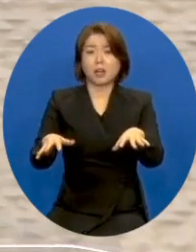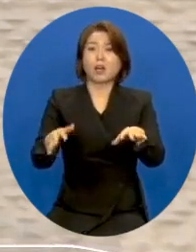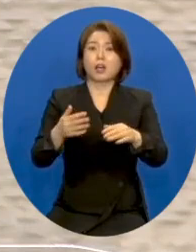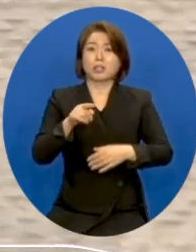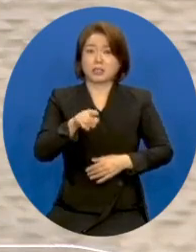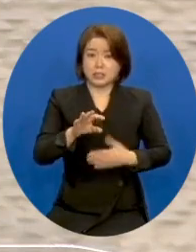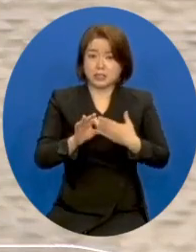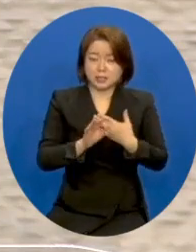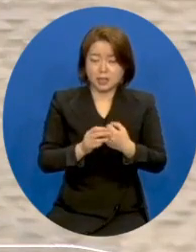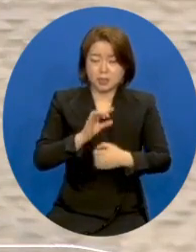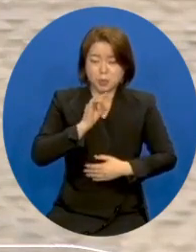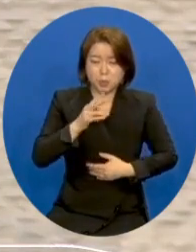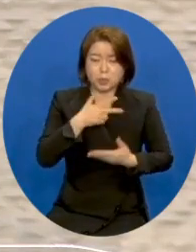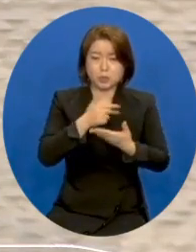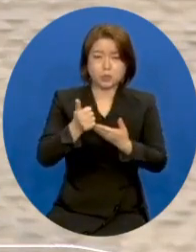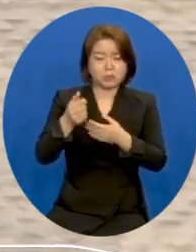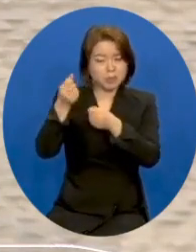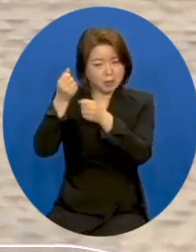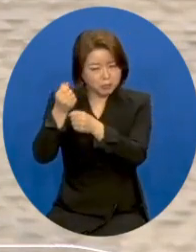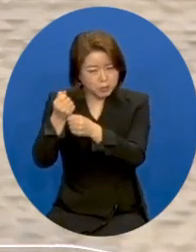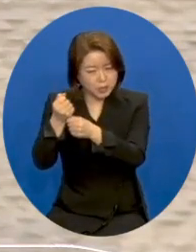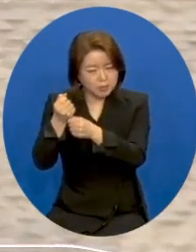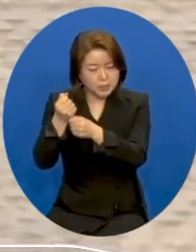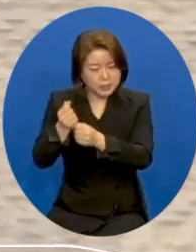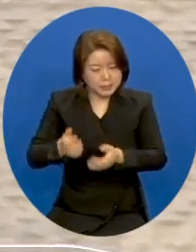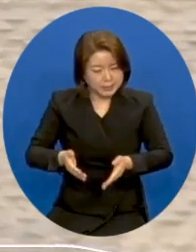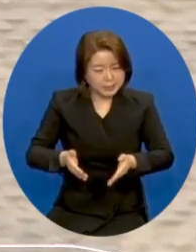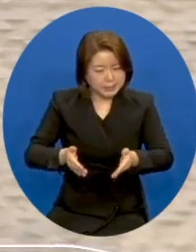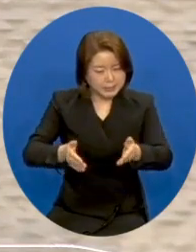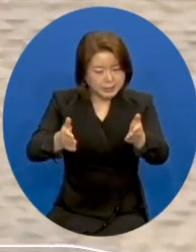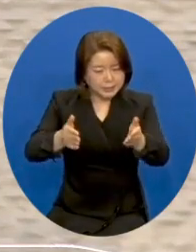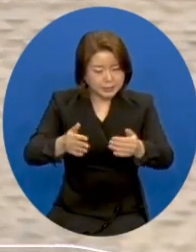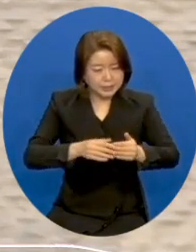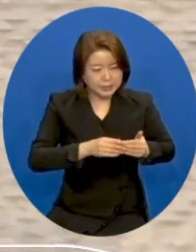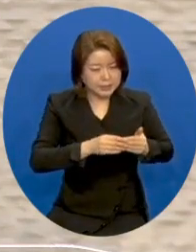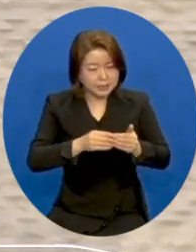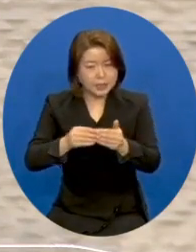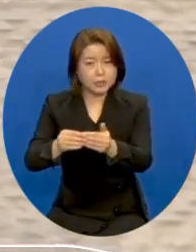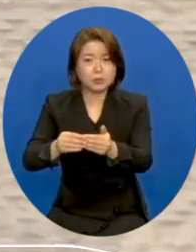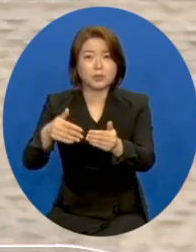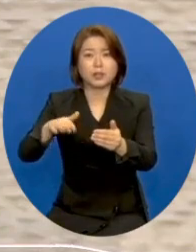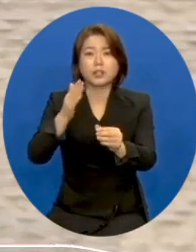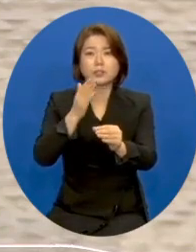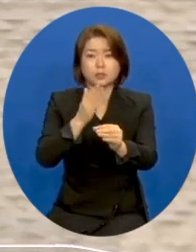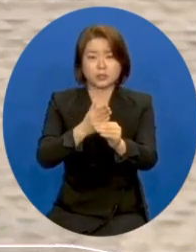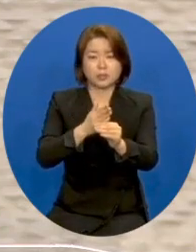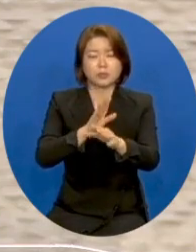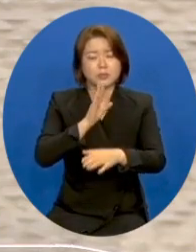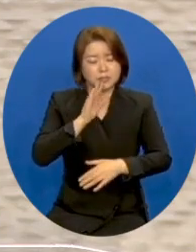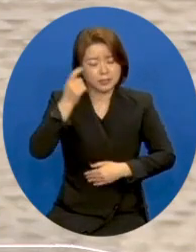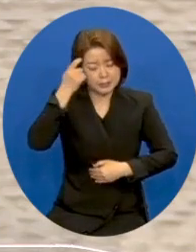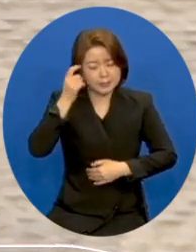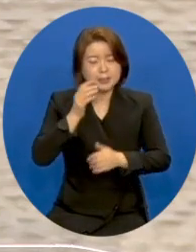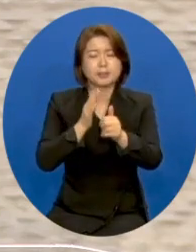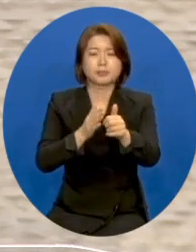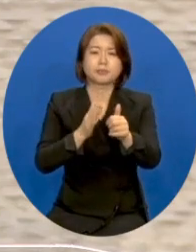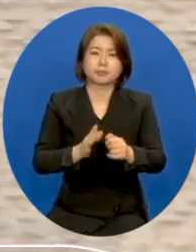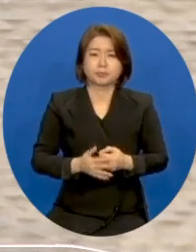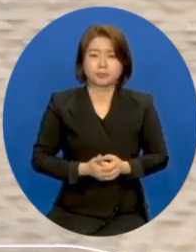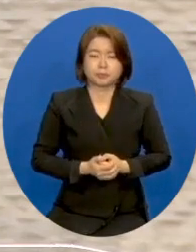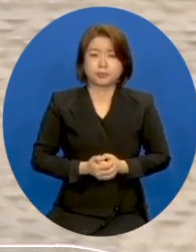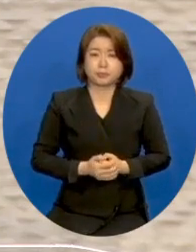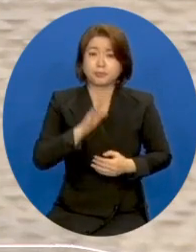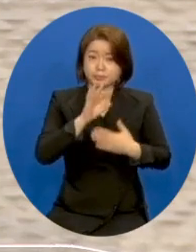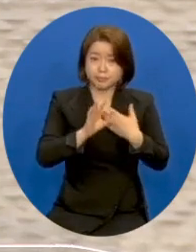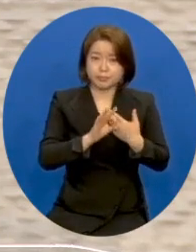오직 주님만 붙잡는 길로 우리를 이끌어가고 있다고 여러분 정말 생각해야 합니다.